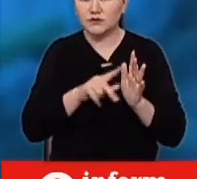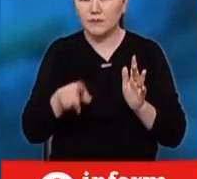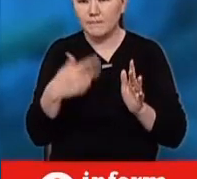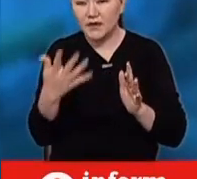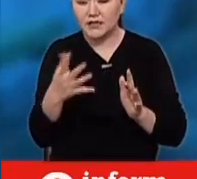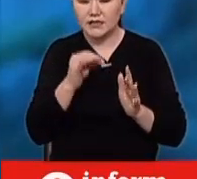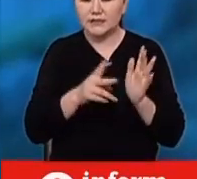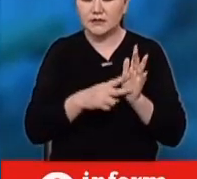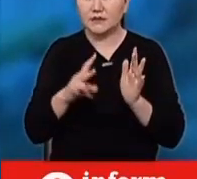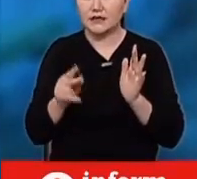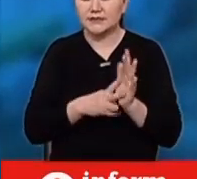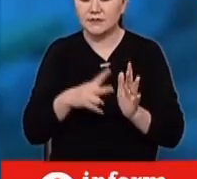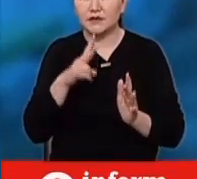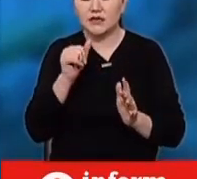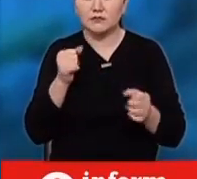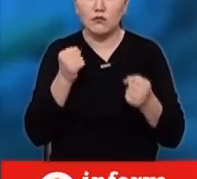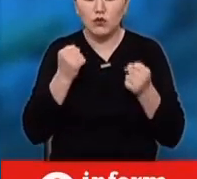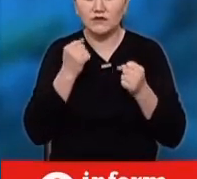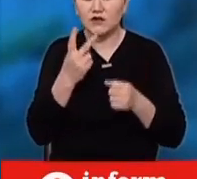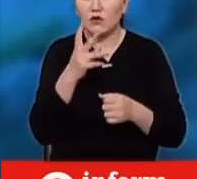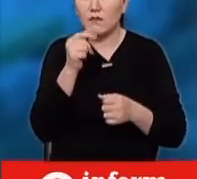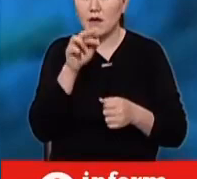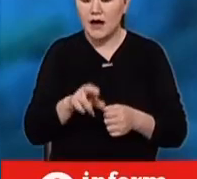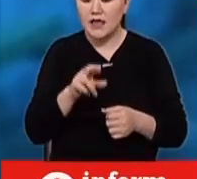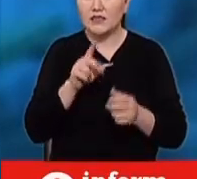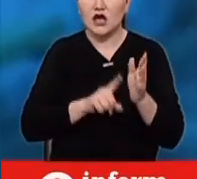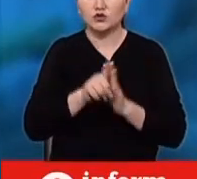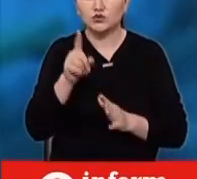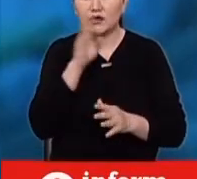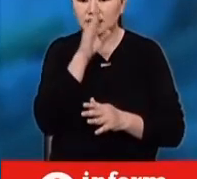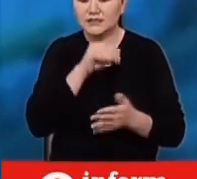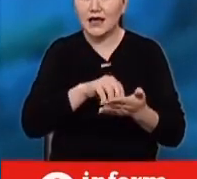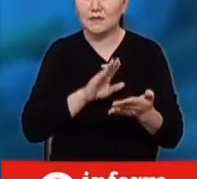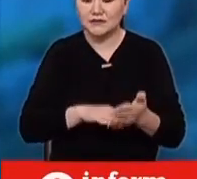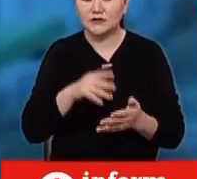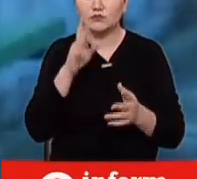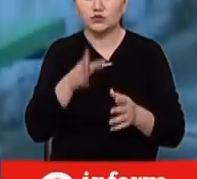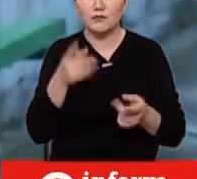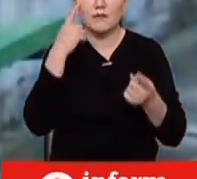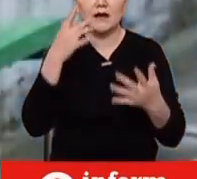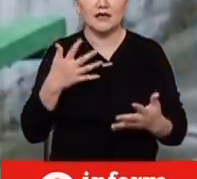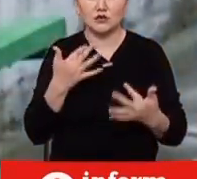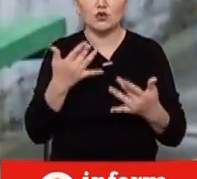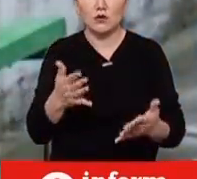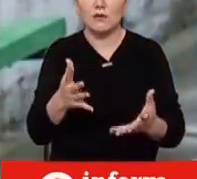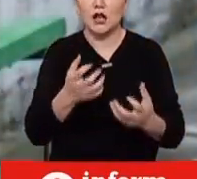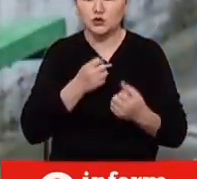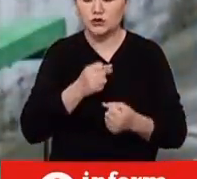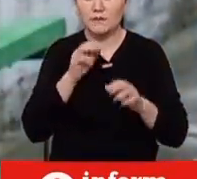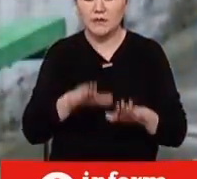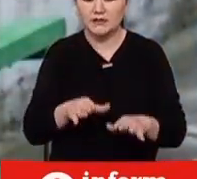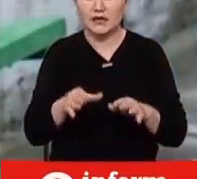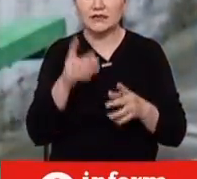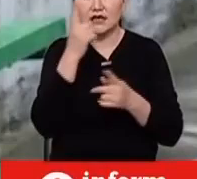и 7,7 на спорт. После того, как 2 мая родители начнут записывать детей, станет ясно, сколько всего получится мест,